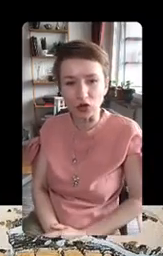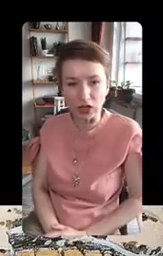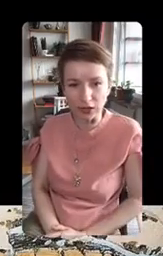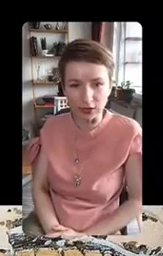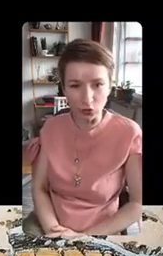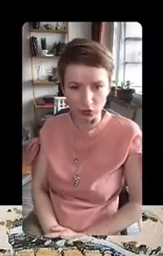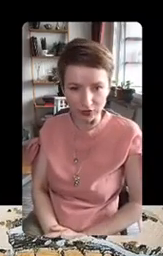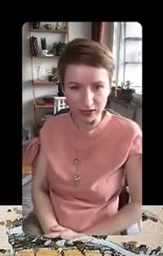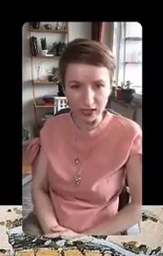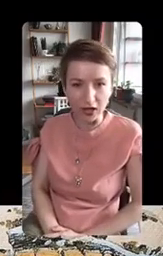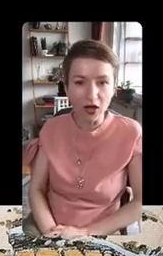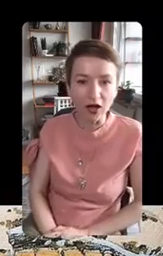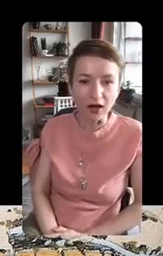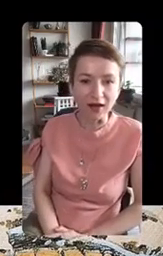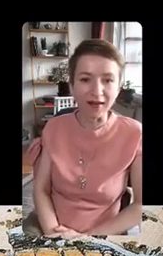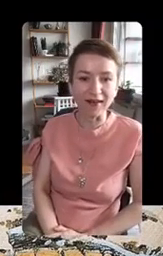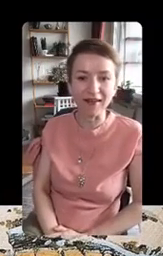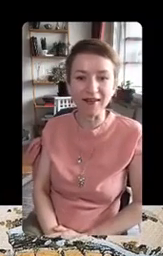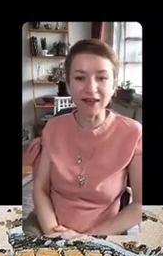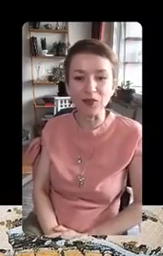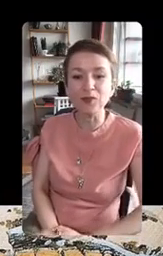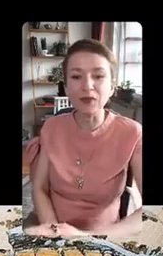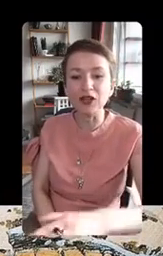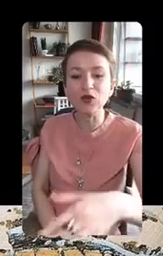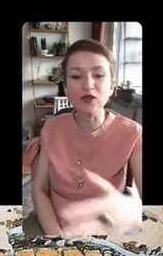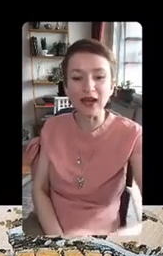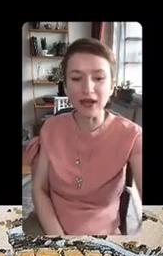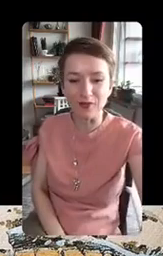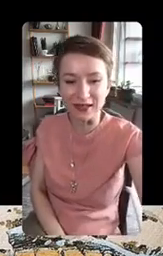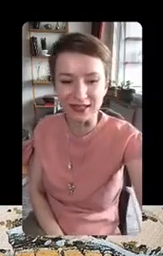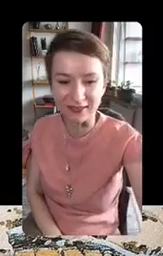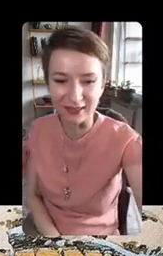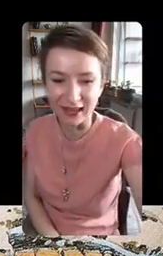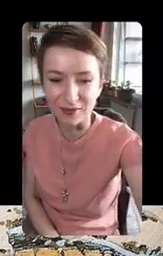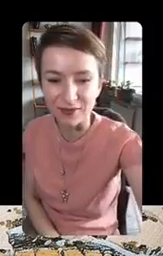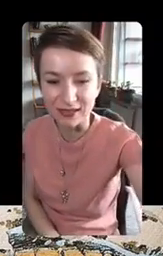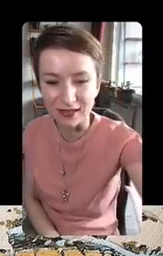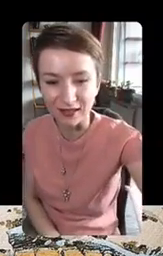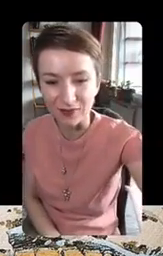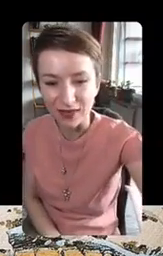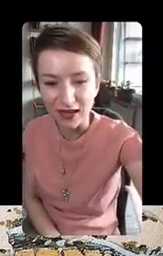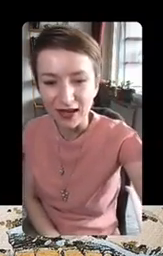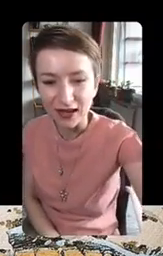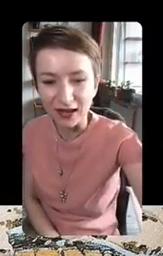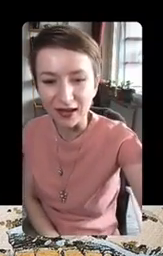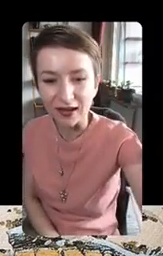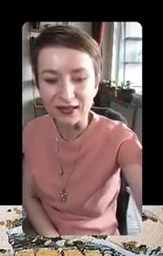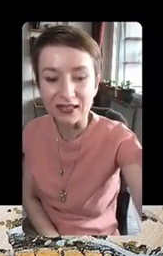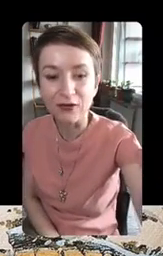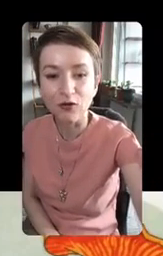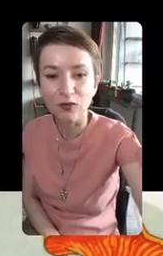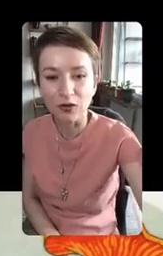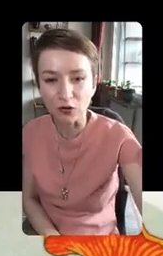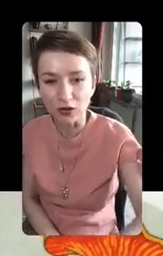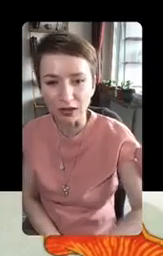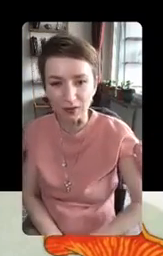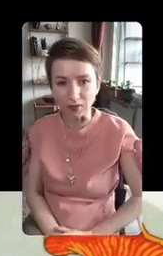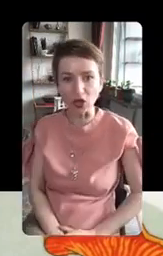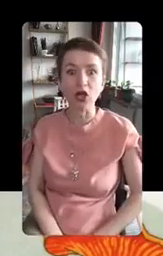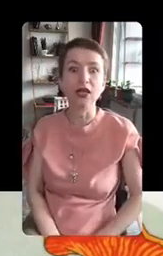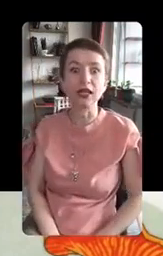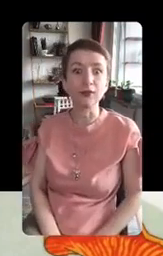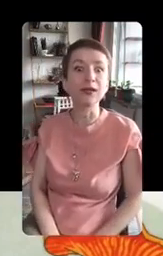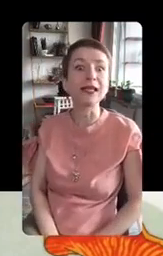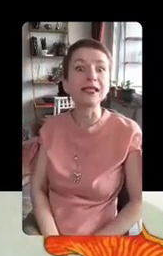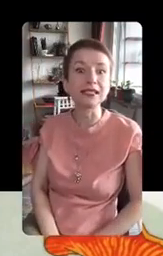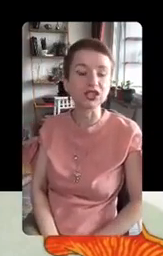зимние приключения. Тоже, видите, как природа описана. Затем вот природа,